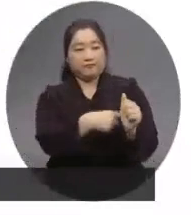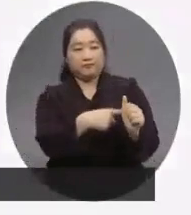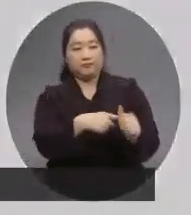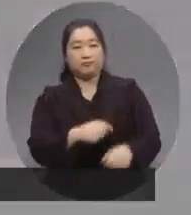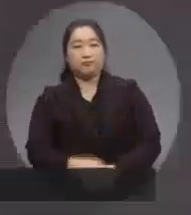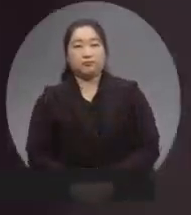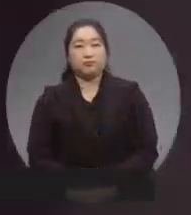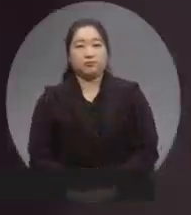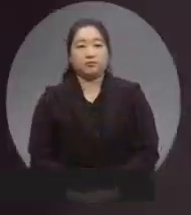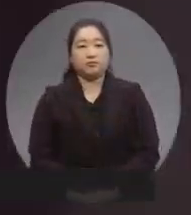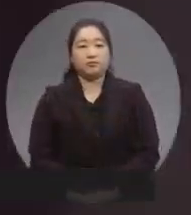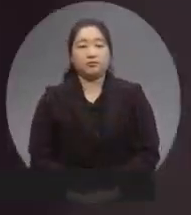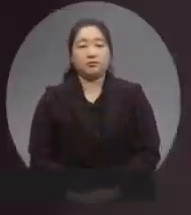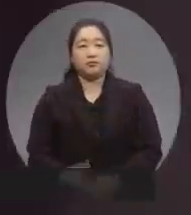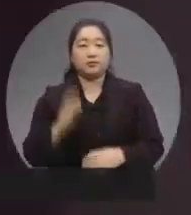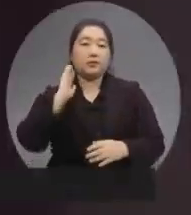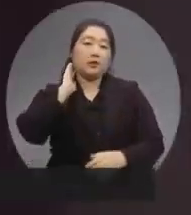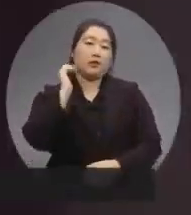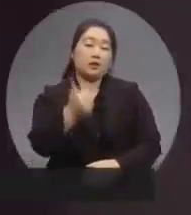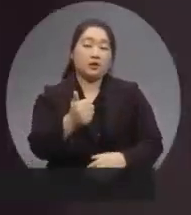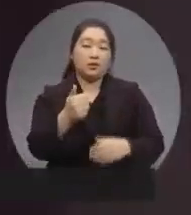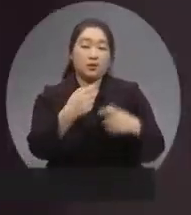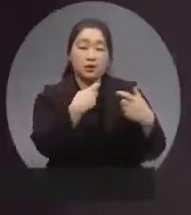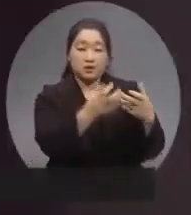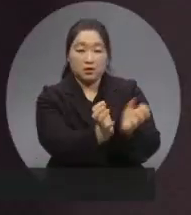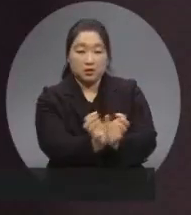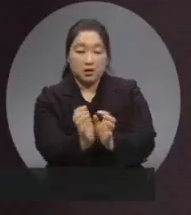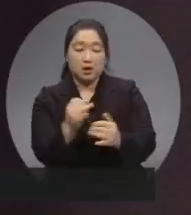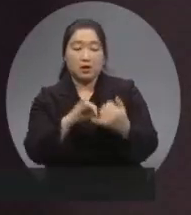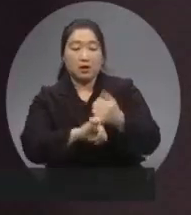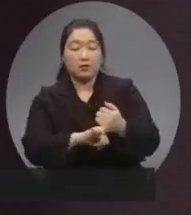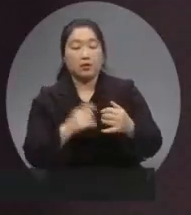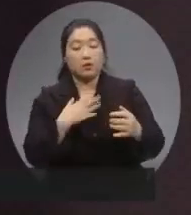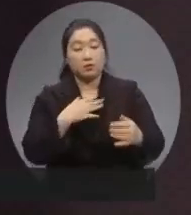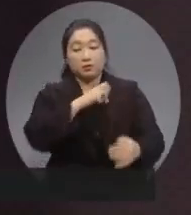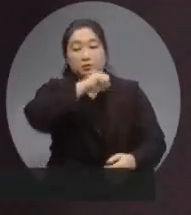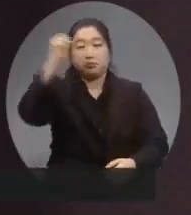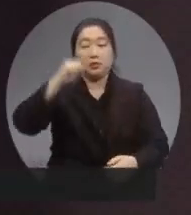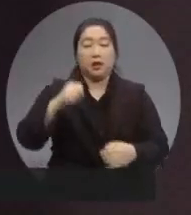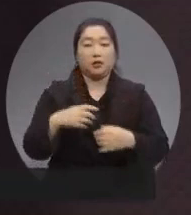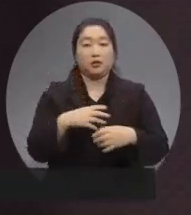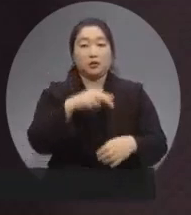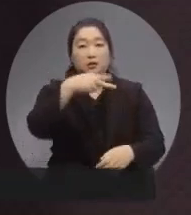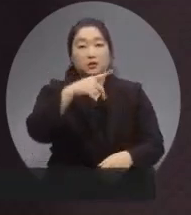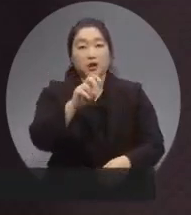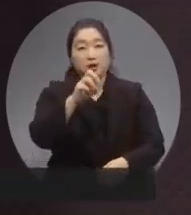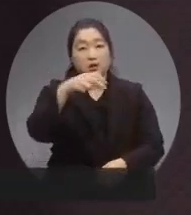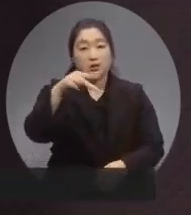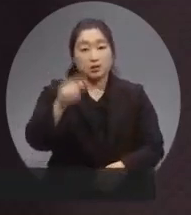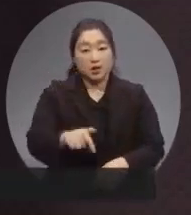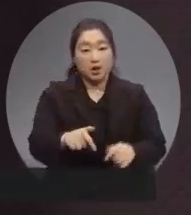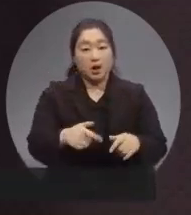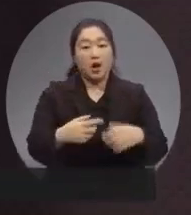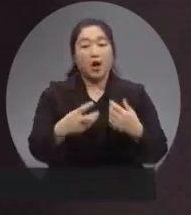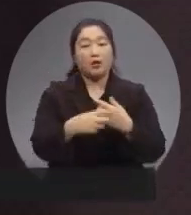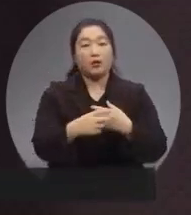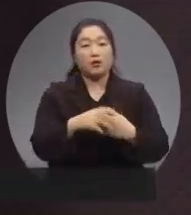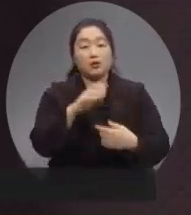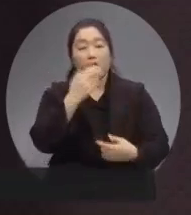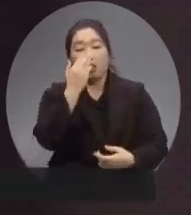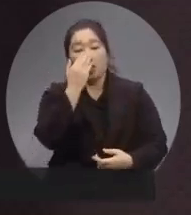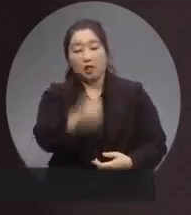비판했습니다. 대통령과 여당 공약을 자신들이 관철하겠다고 한다며 정치적 생색내기,